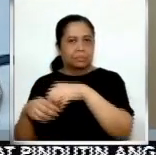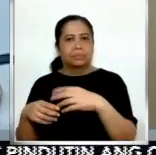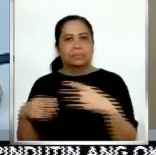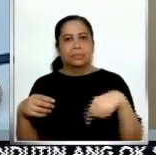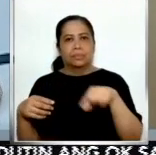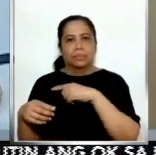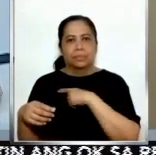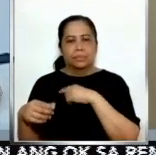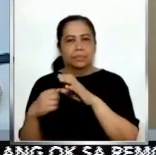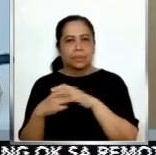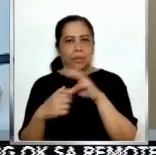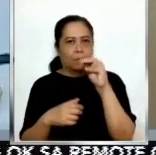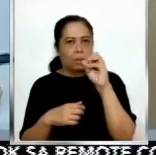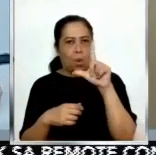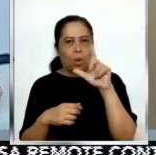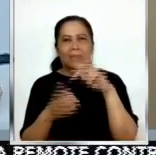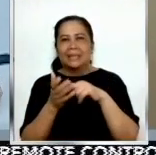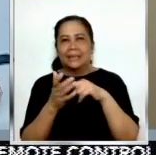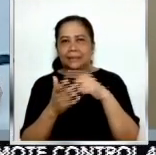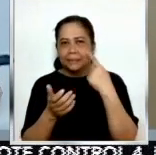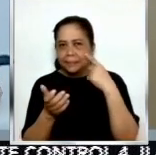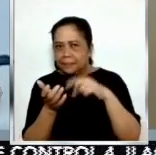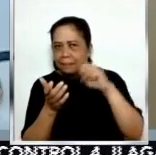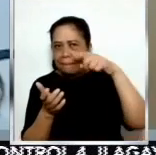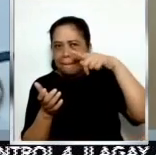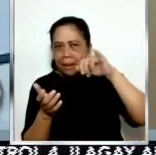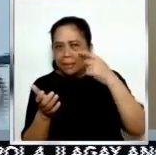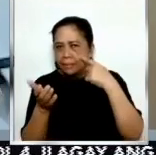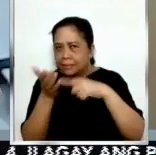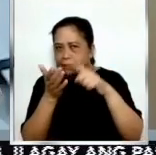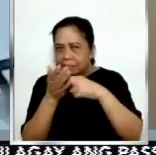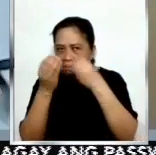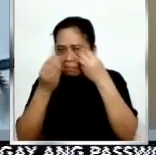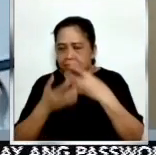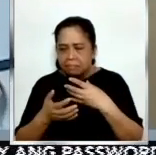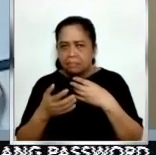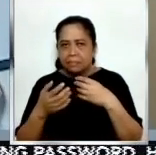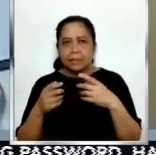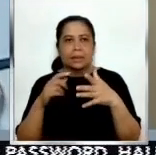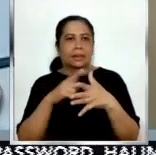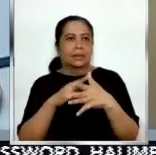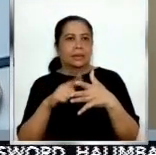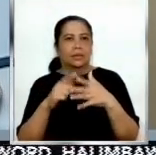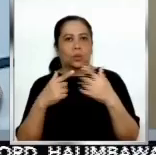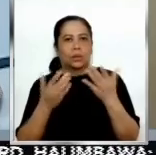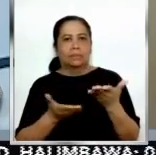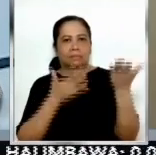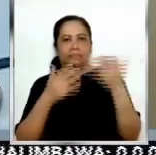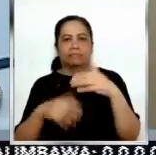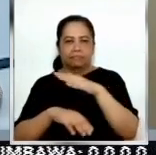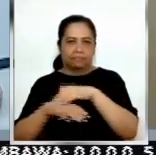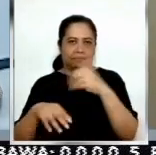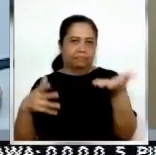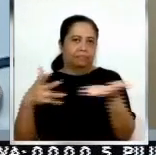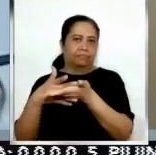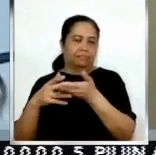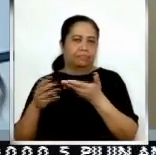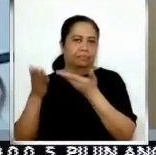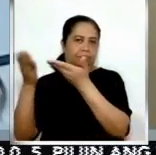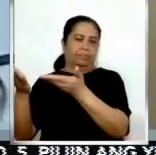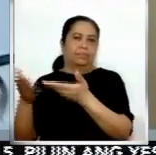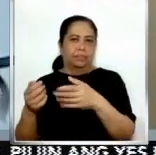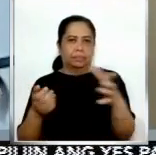yung aming pong mga moles, yung mga tao namin sa loob, we get informations. And then we subpoena the